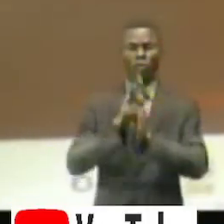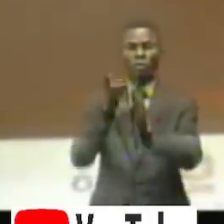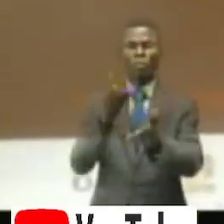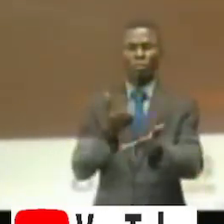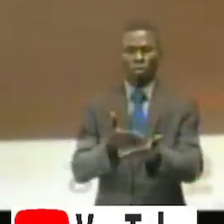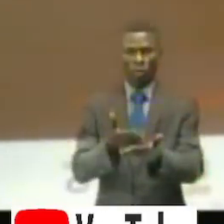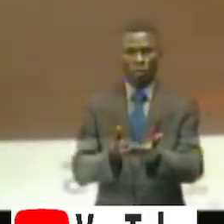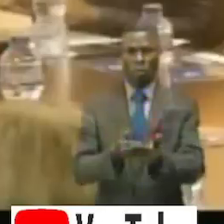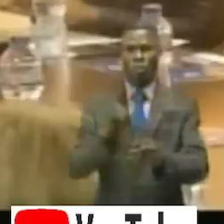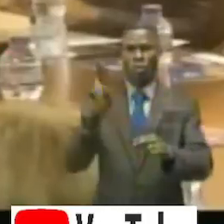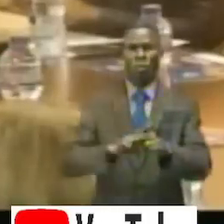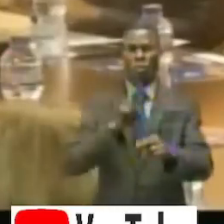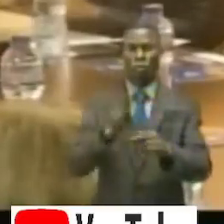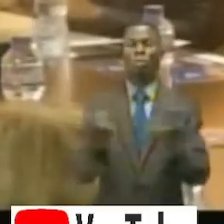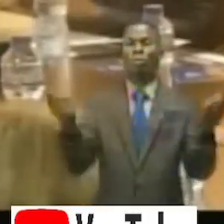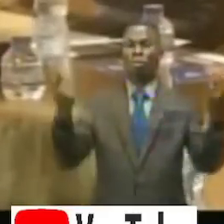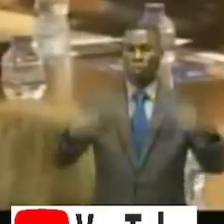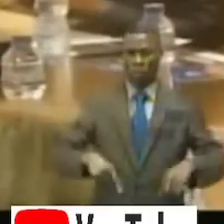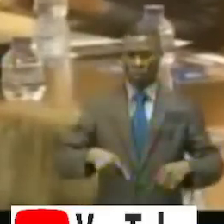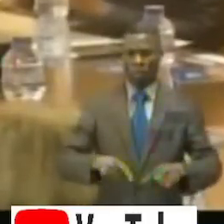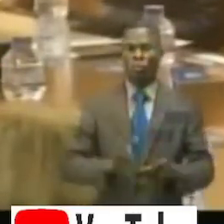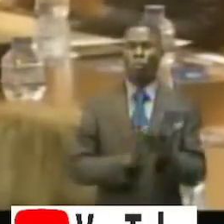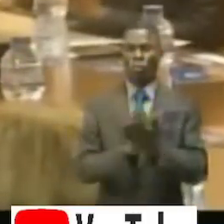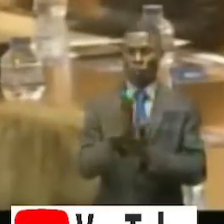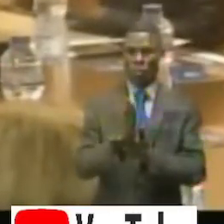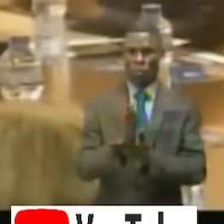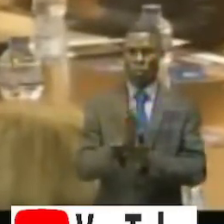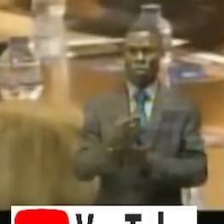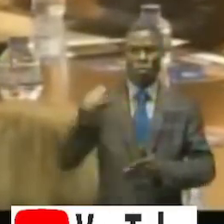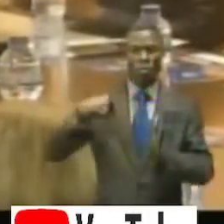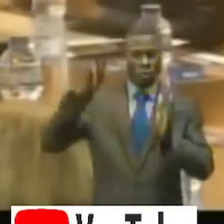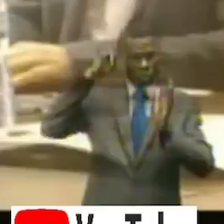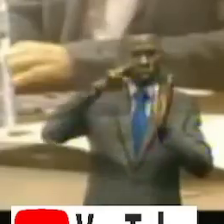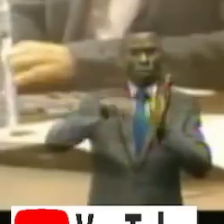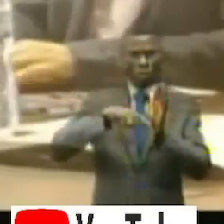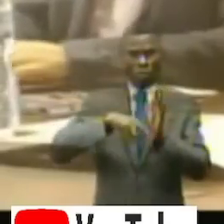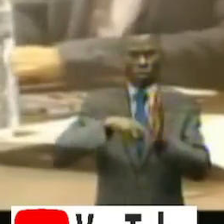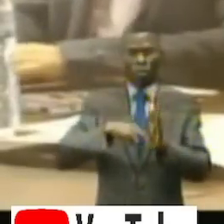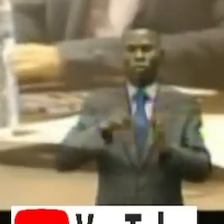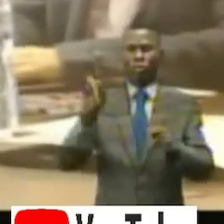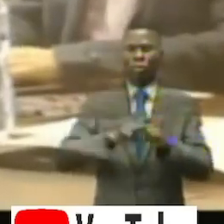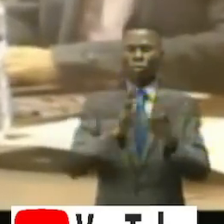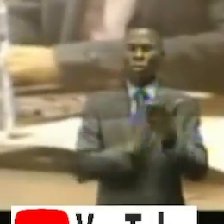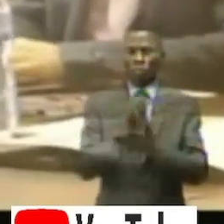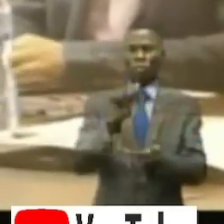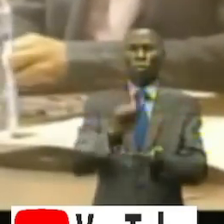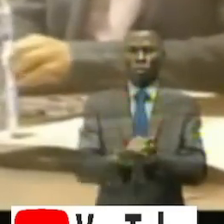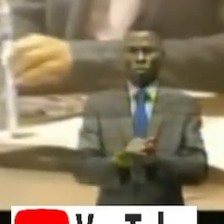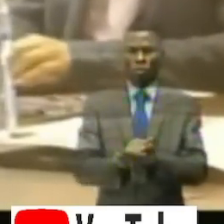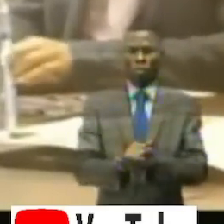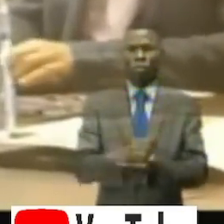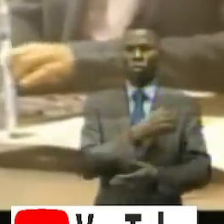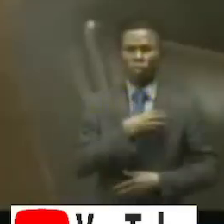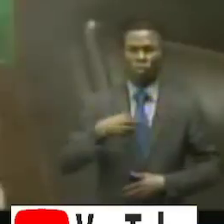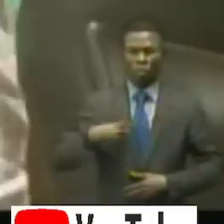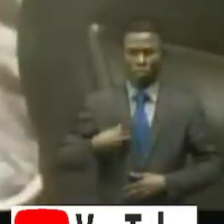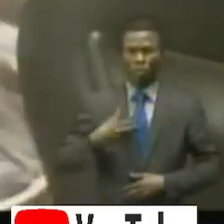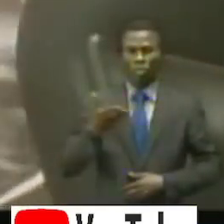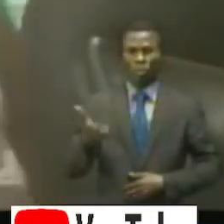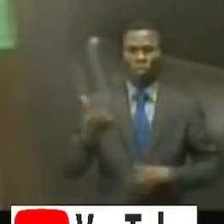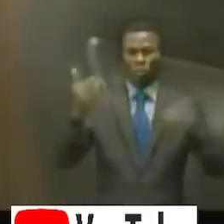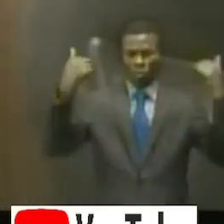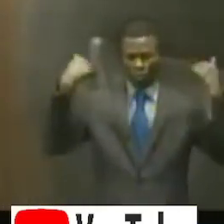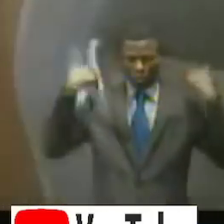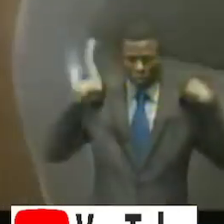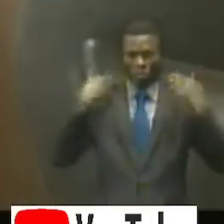ne sont utilisés lorsqu'ils sont crédibles pour que les gouvernements en fassent bon usage. Selon la directrice du PAM,